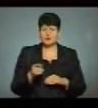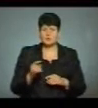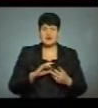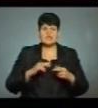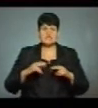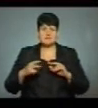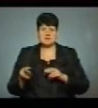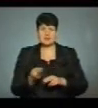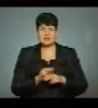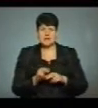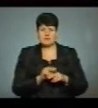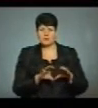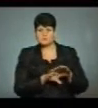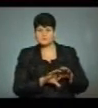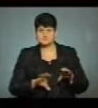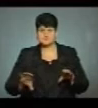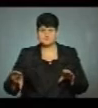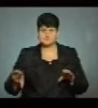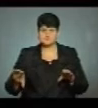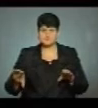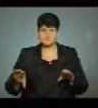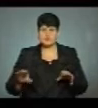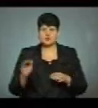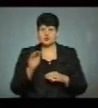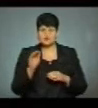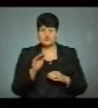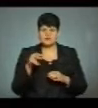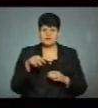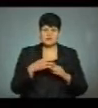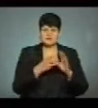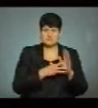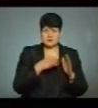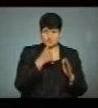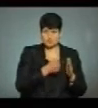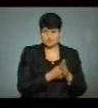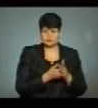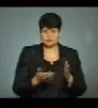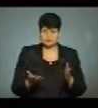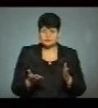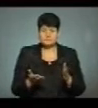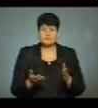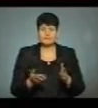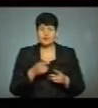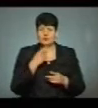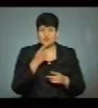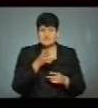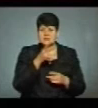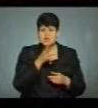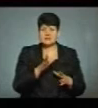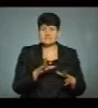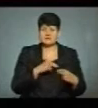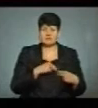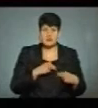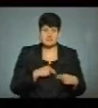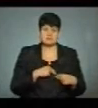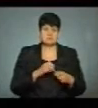заміну та ремонт водопровідних і каналізаційних мереж з жовтня 2018-го. За словами речниці, за час співпраці